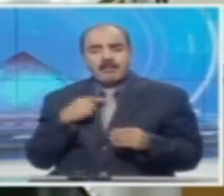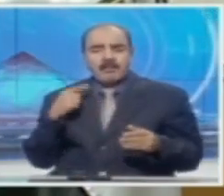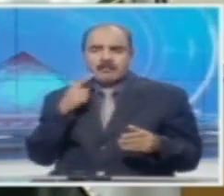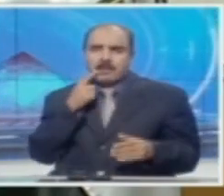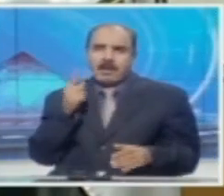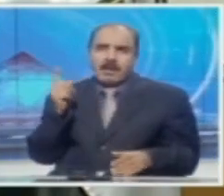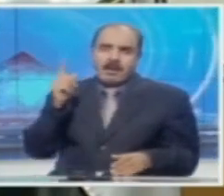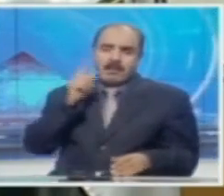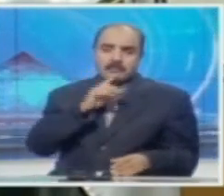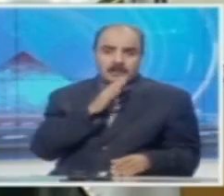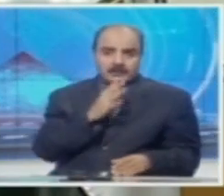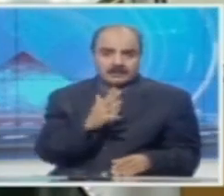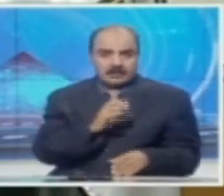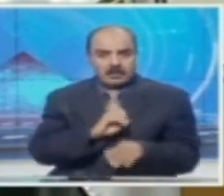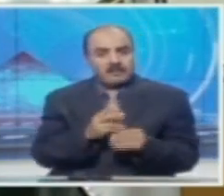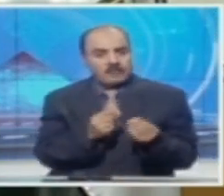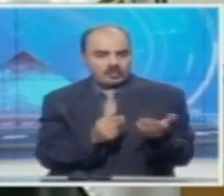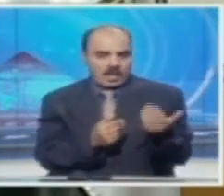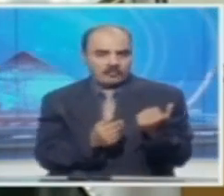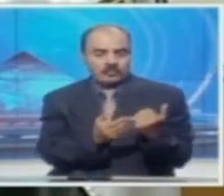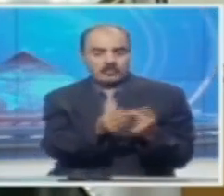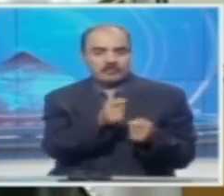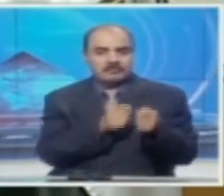هذا المبلغ بعد 5 سنوات